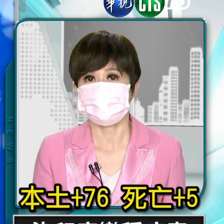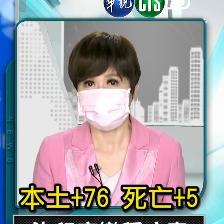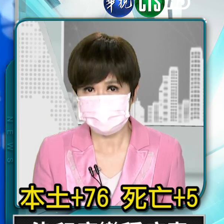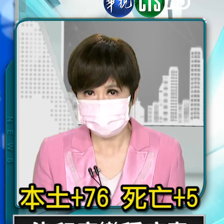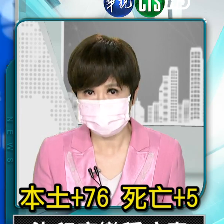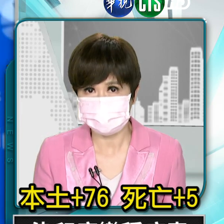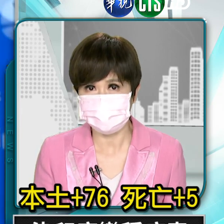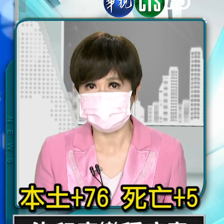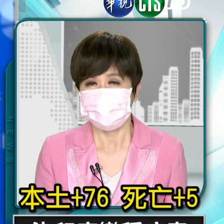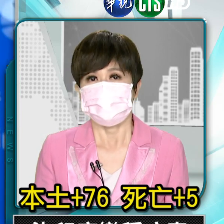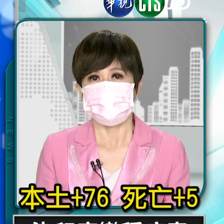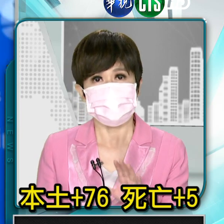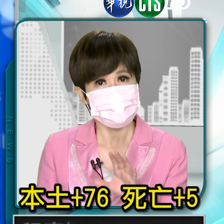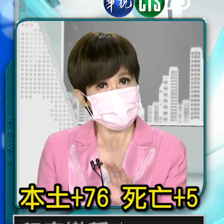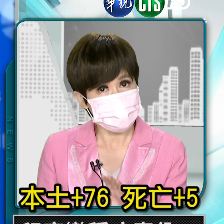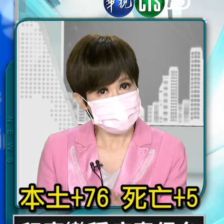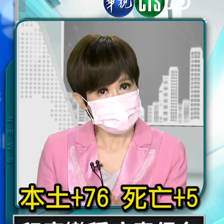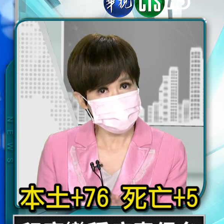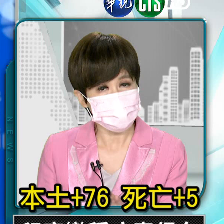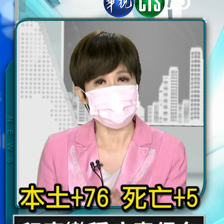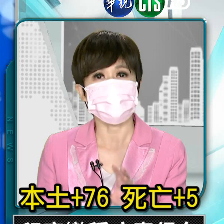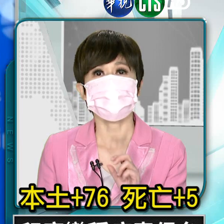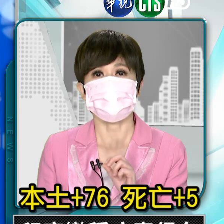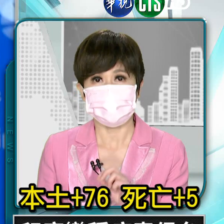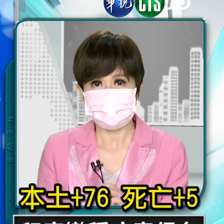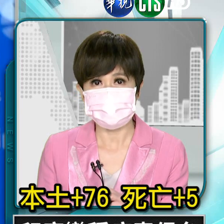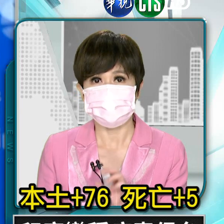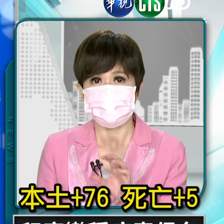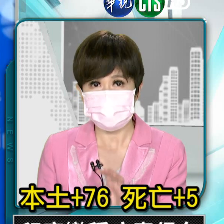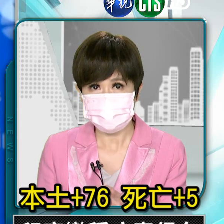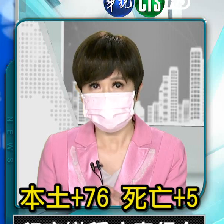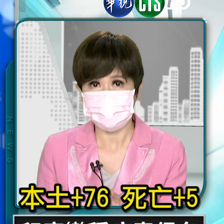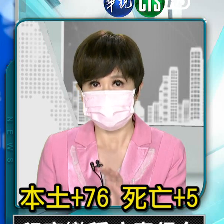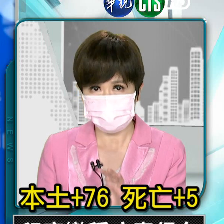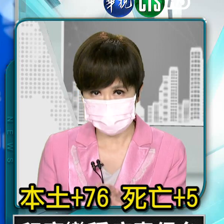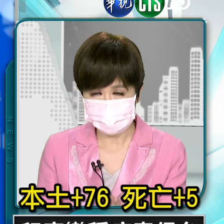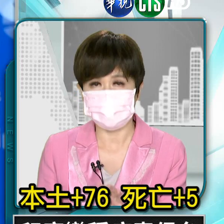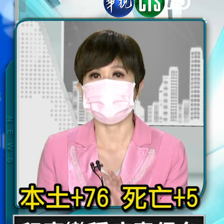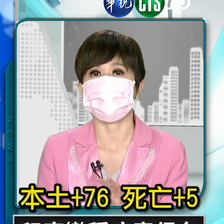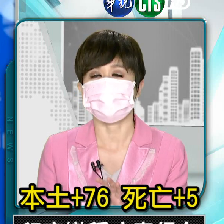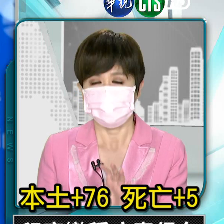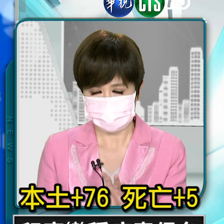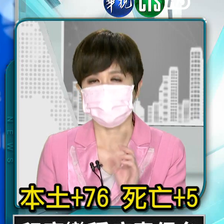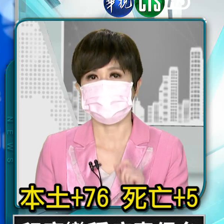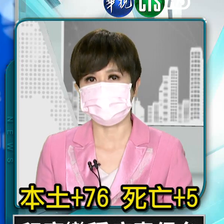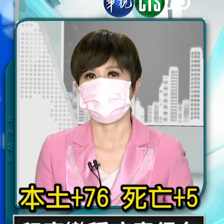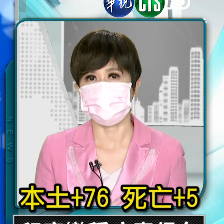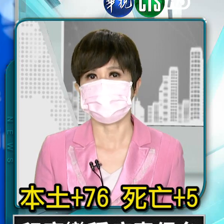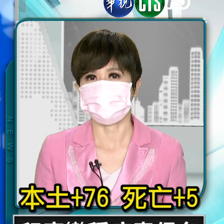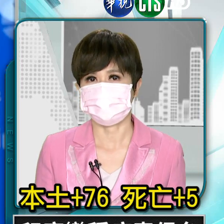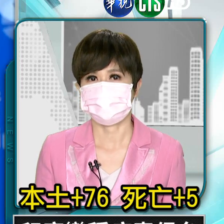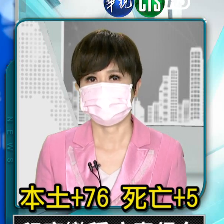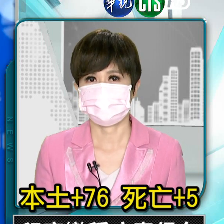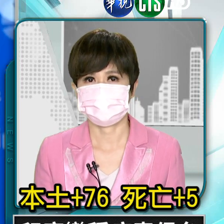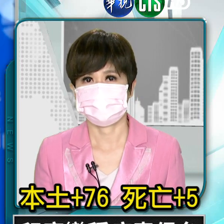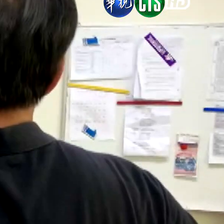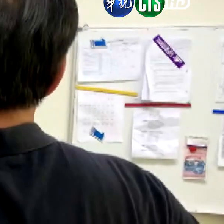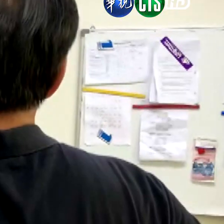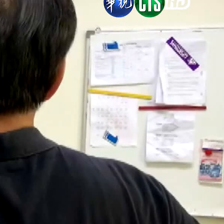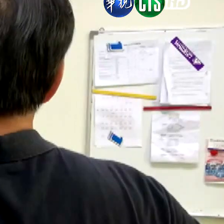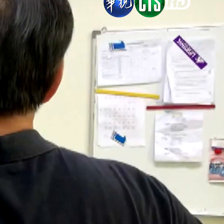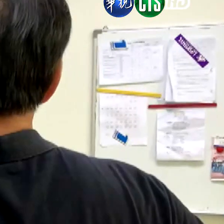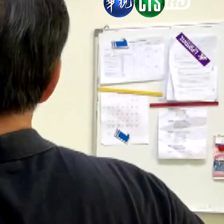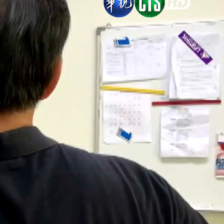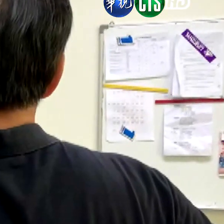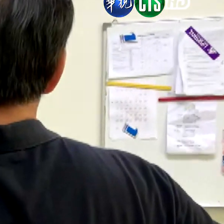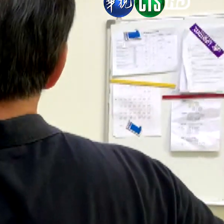官陈宗元讲，这个医疗院所拢有家己备用的资料库。痛啊！使用 会